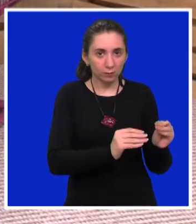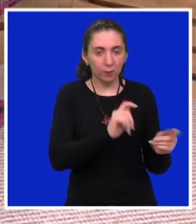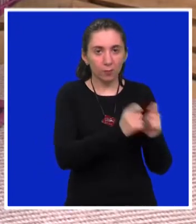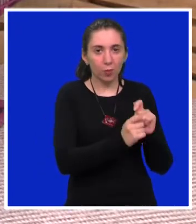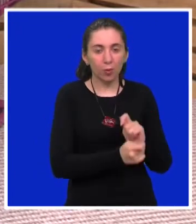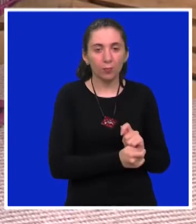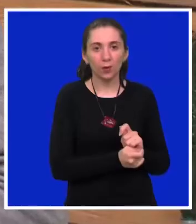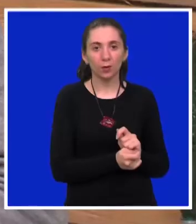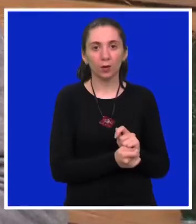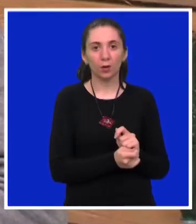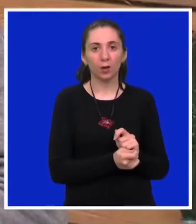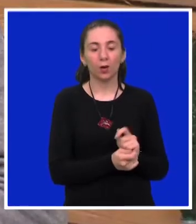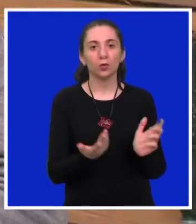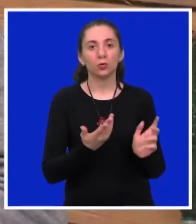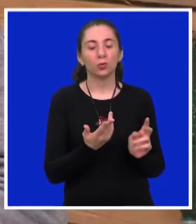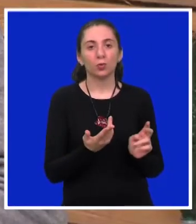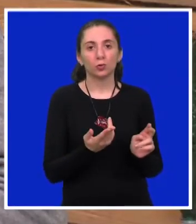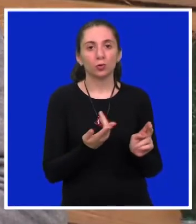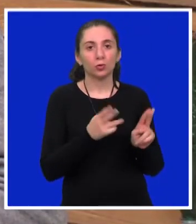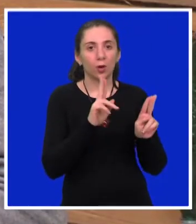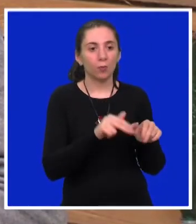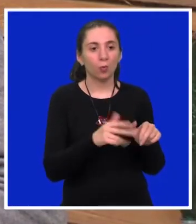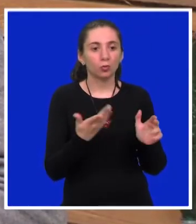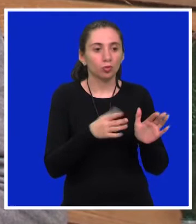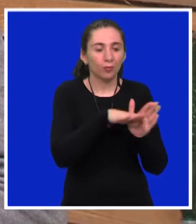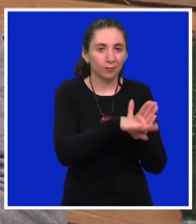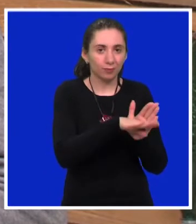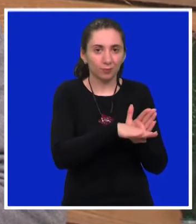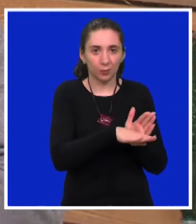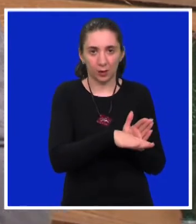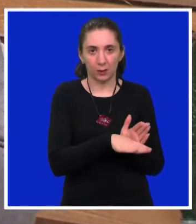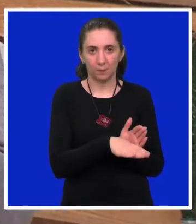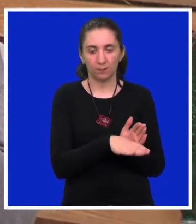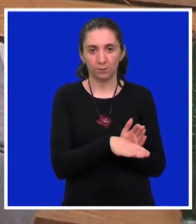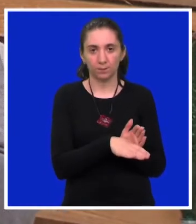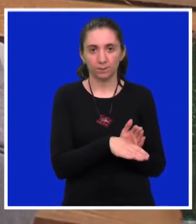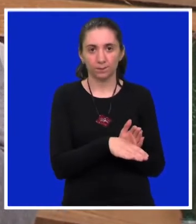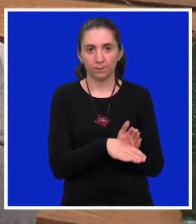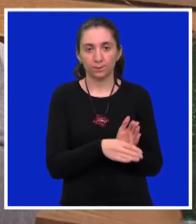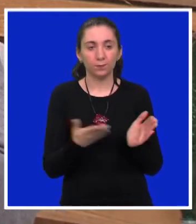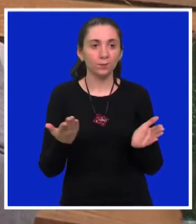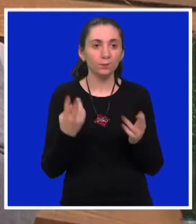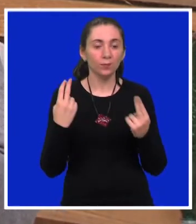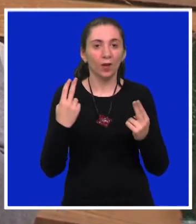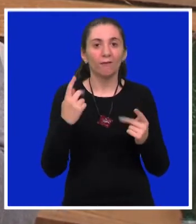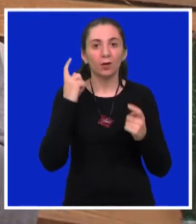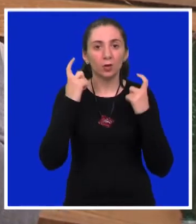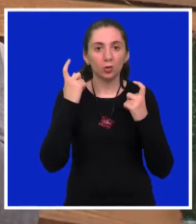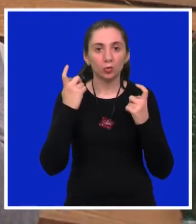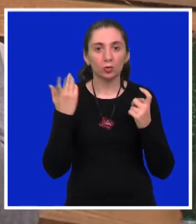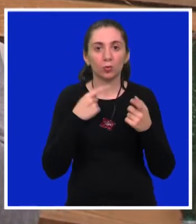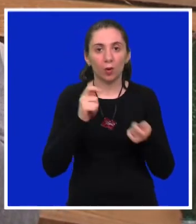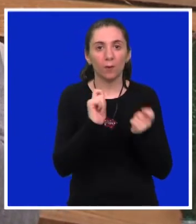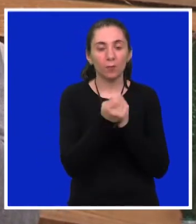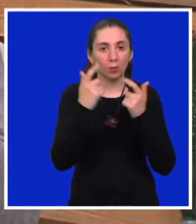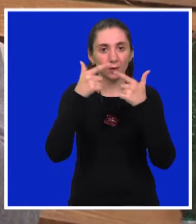sustava promjena biti što racionalniji. Ono što je isto, ajde, važno imati na umu